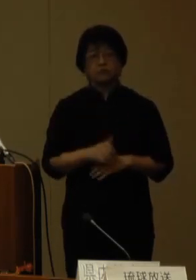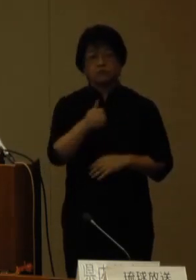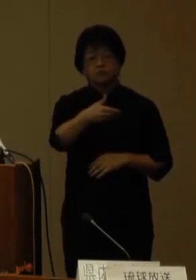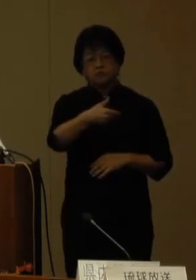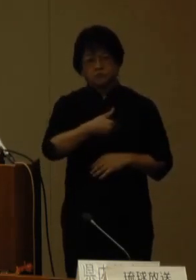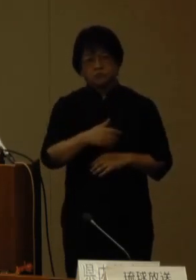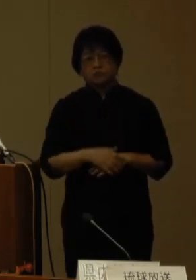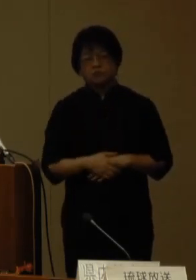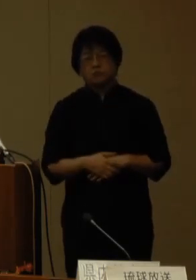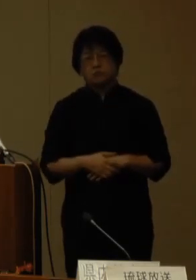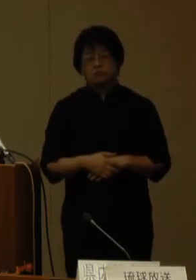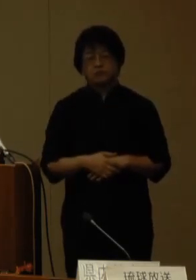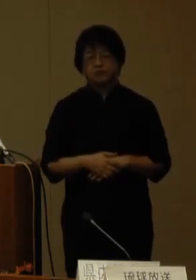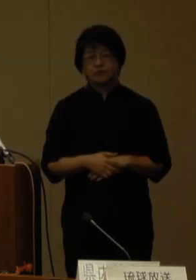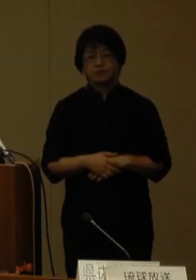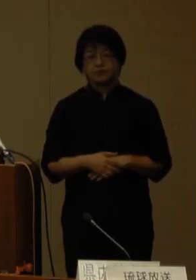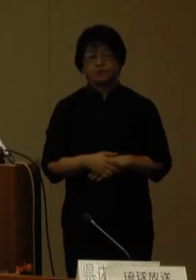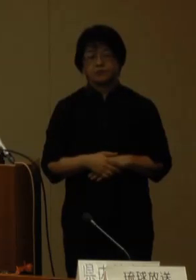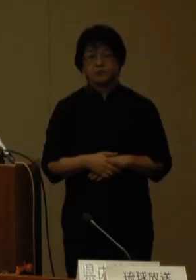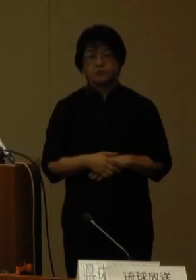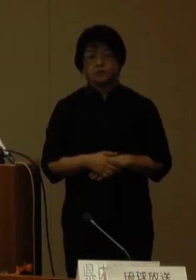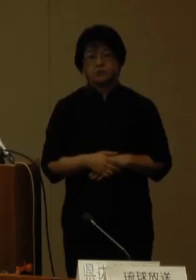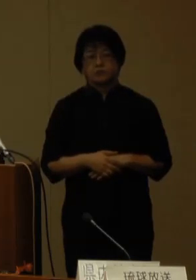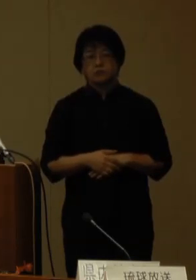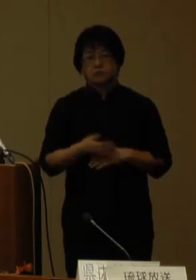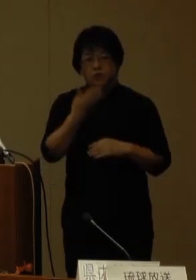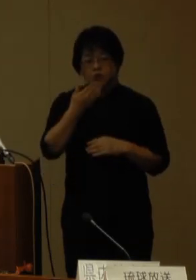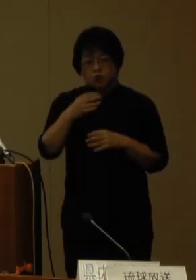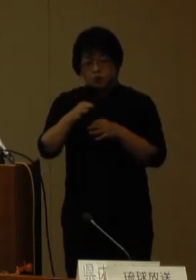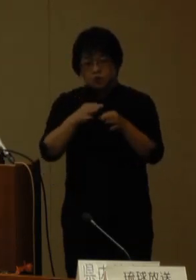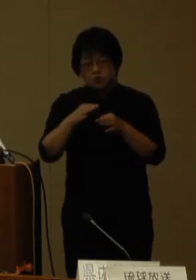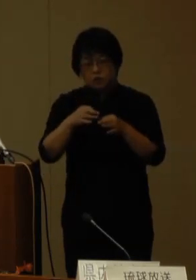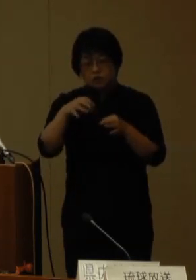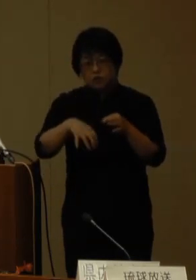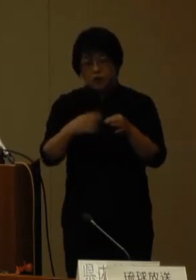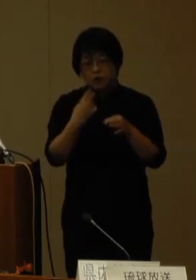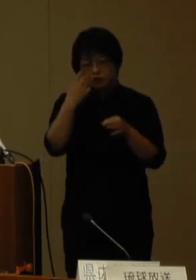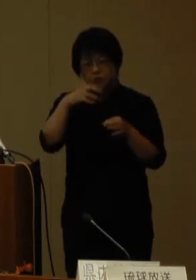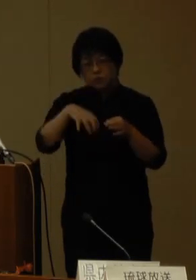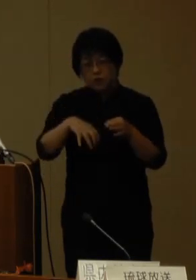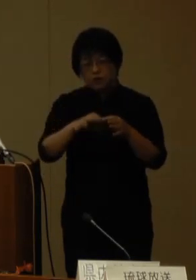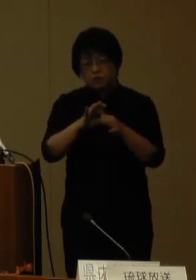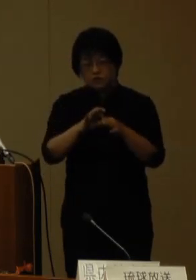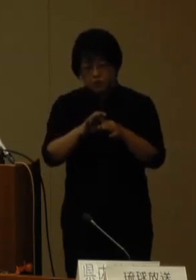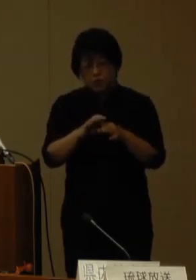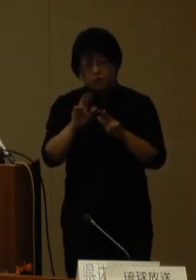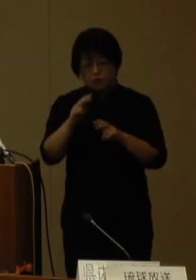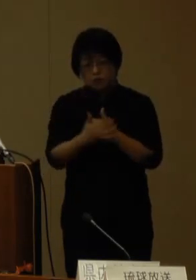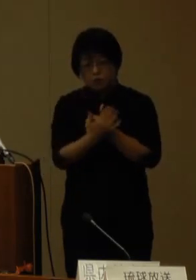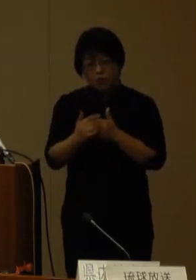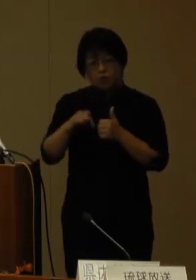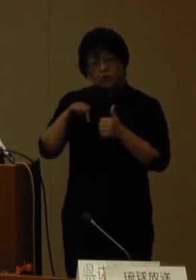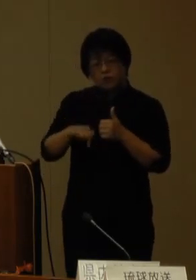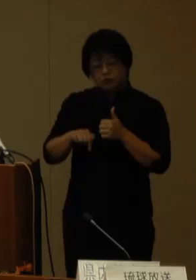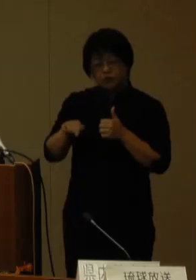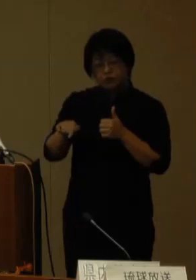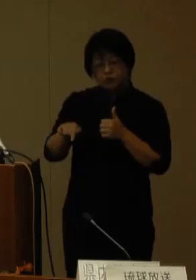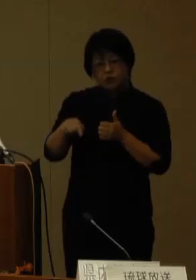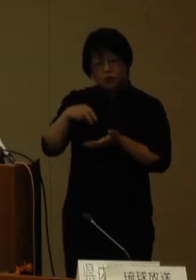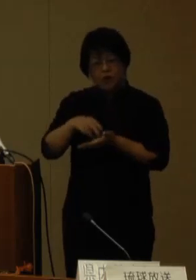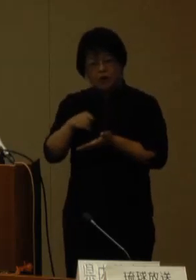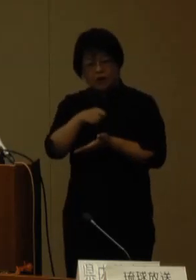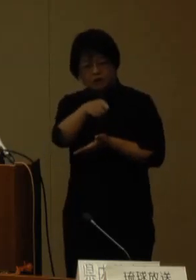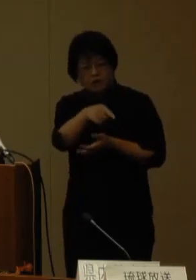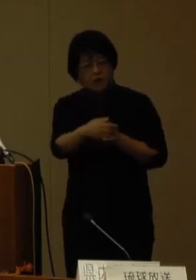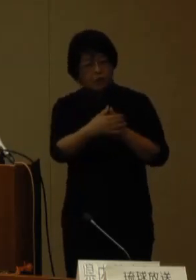関連しまして、まあ、飲食店の中にはですね、その守っているところからすると、守ってない店舗があって不平